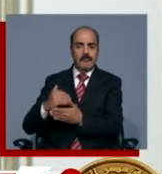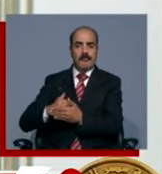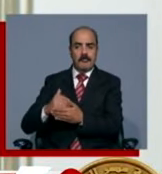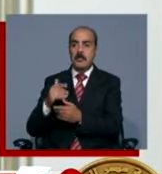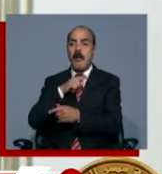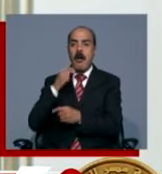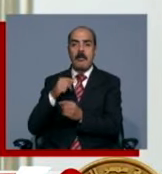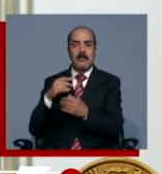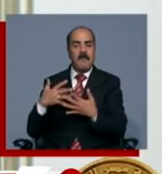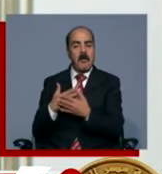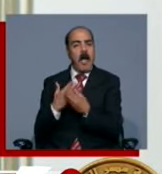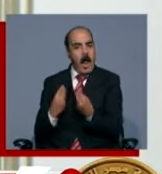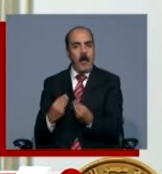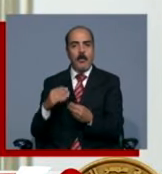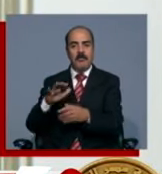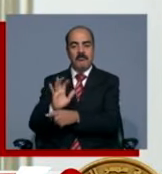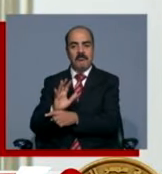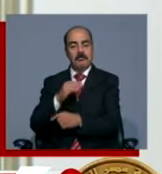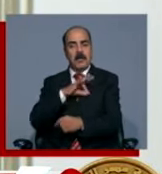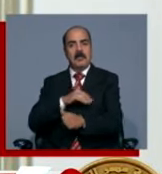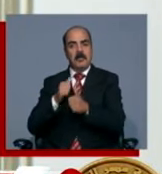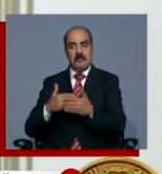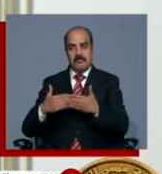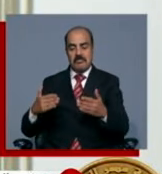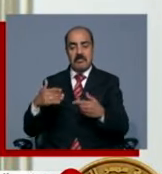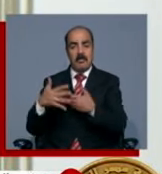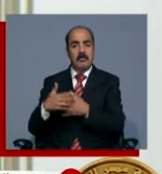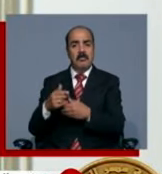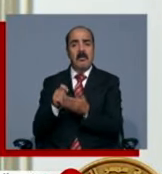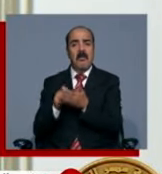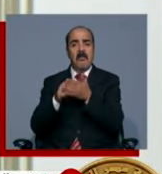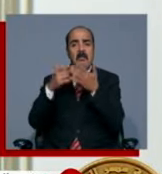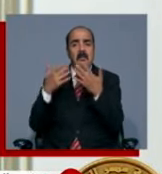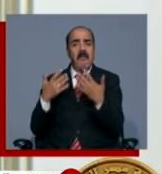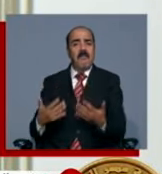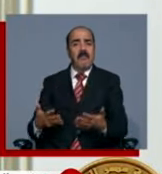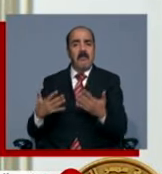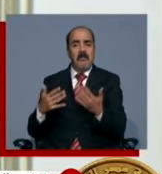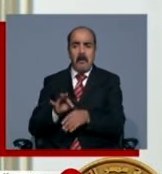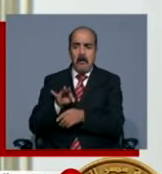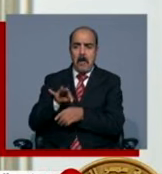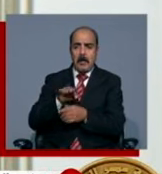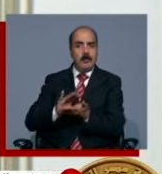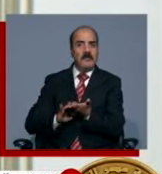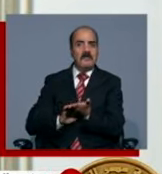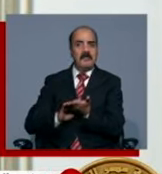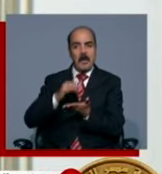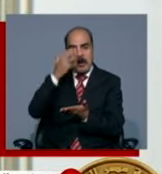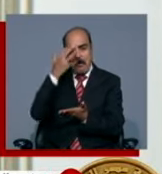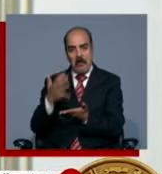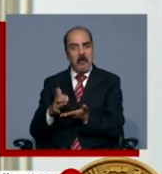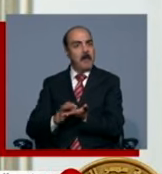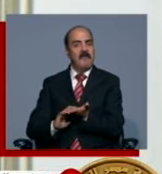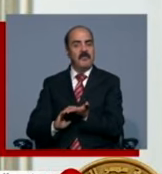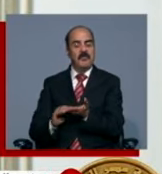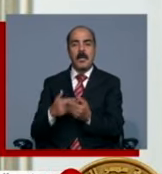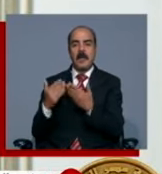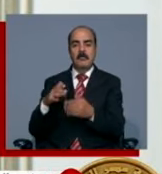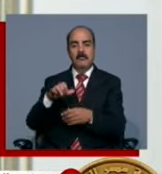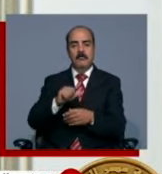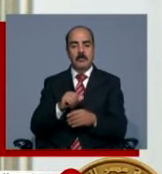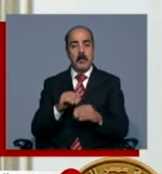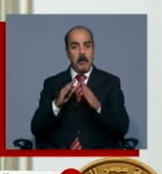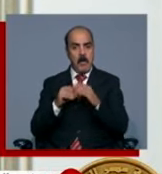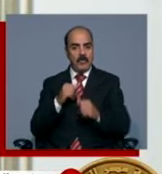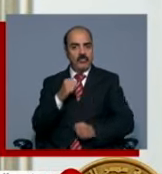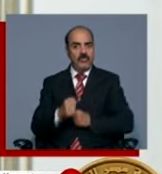الضريبية التي تستهدف تبسيط الإجراءات البيروقراطية، كما تواصل مصر